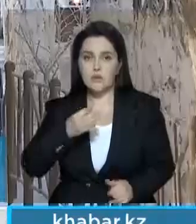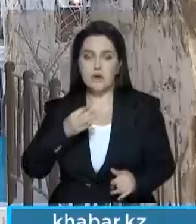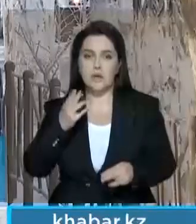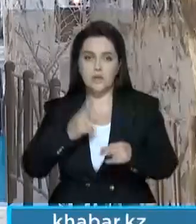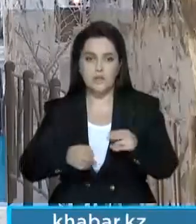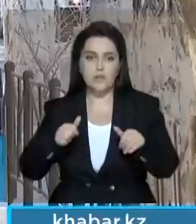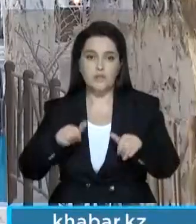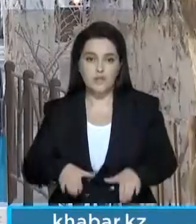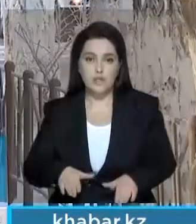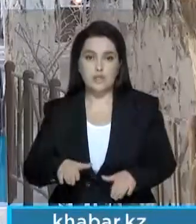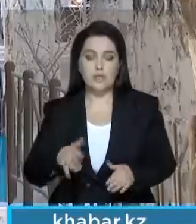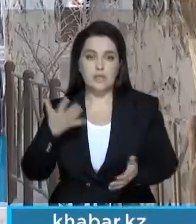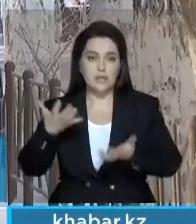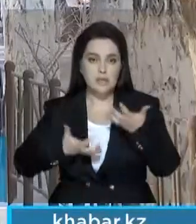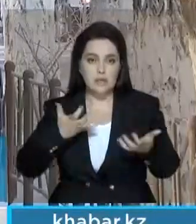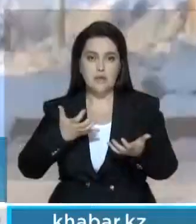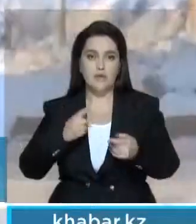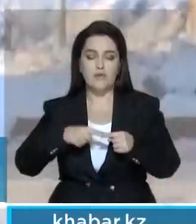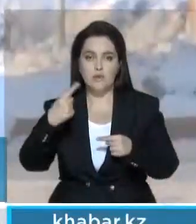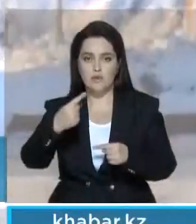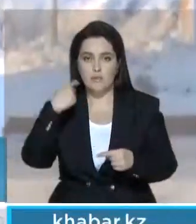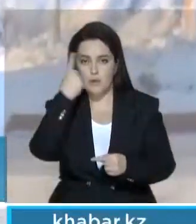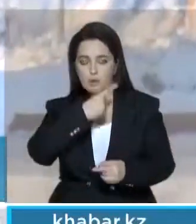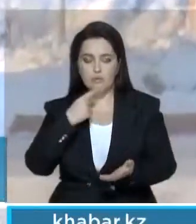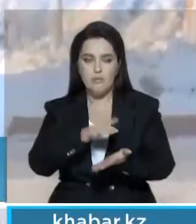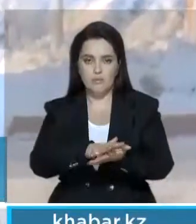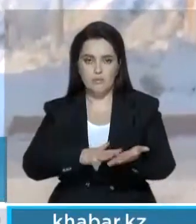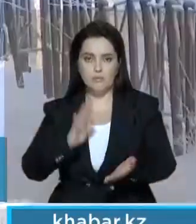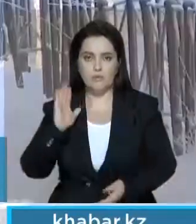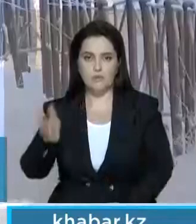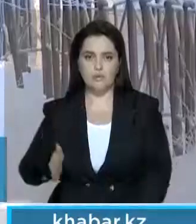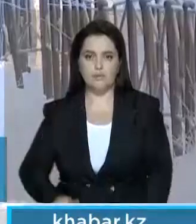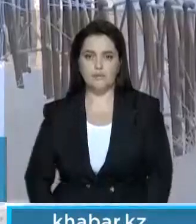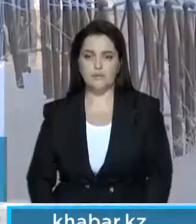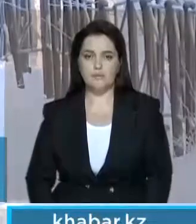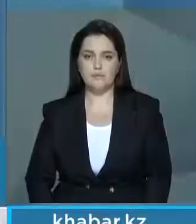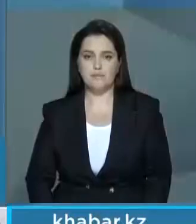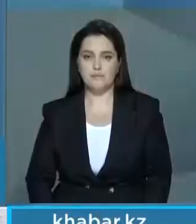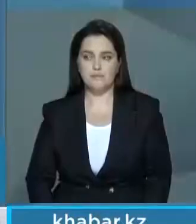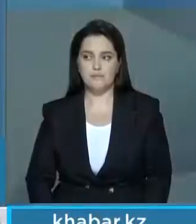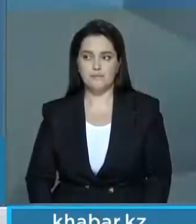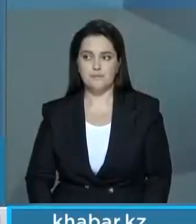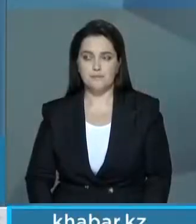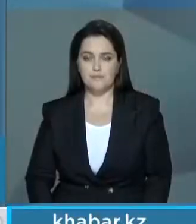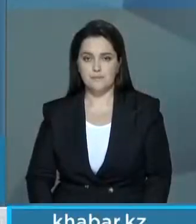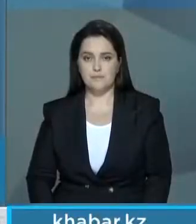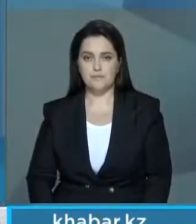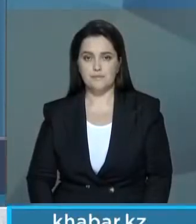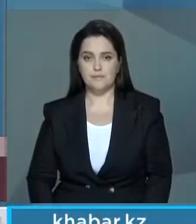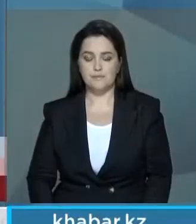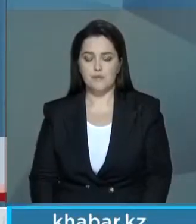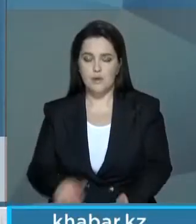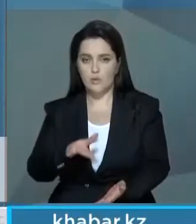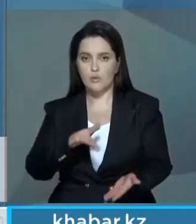решение считают учёные исследование продолжат и в следующем году по территории города Сатпаев и